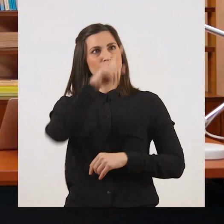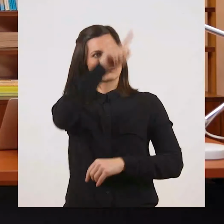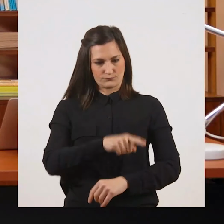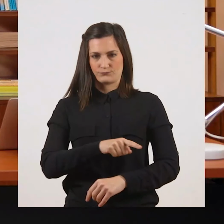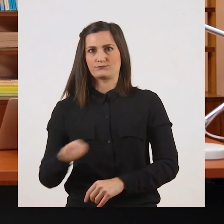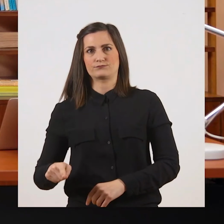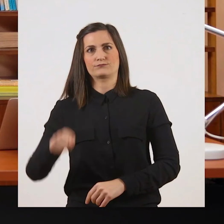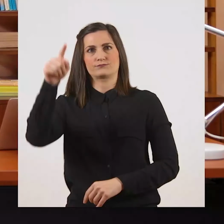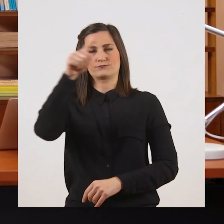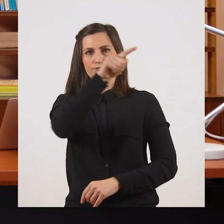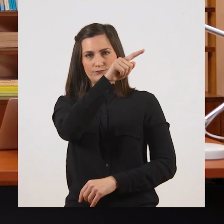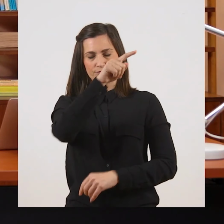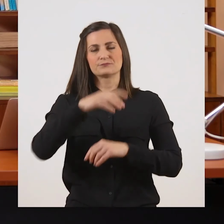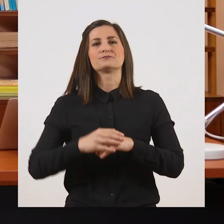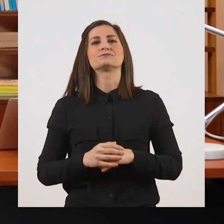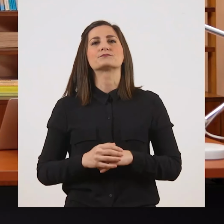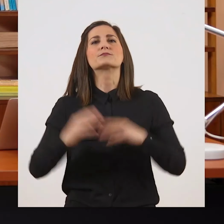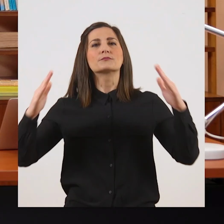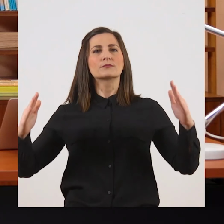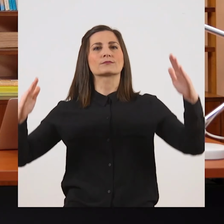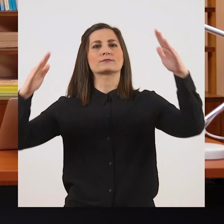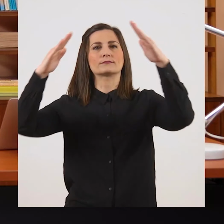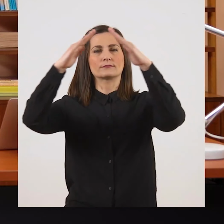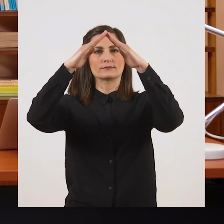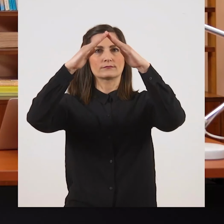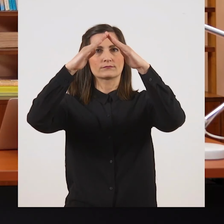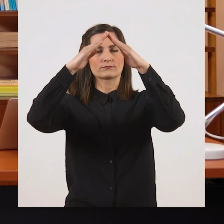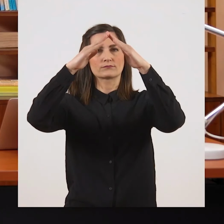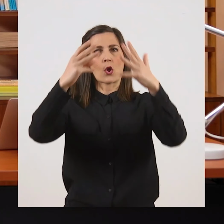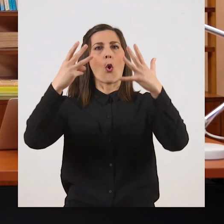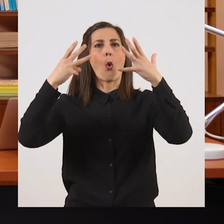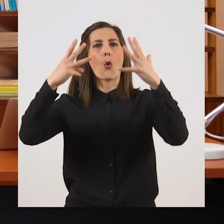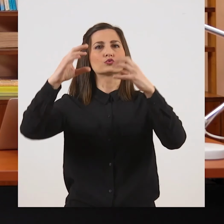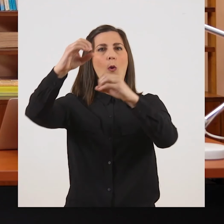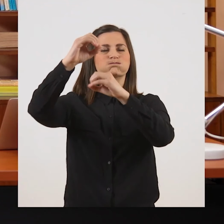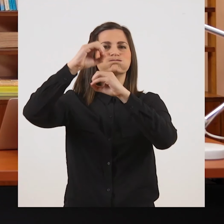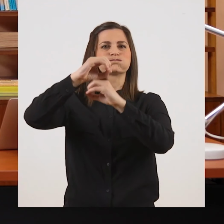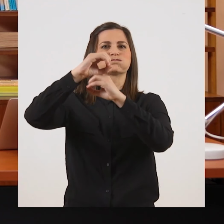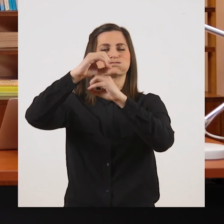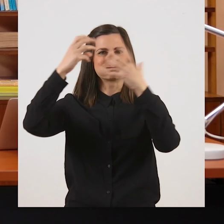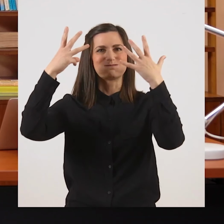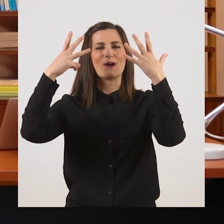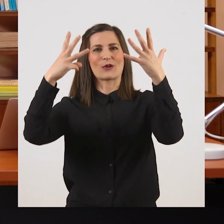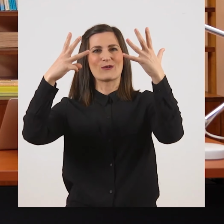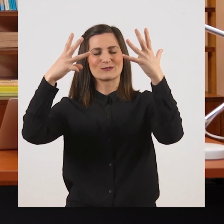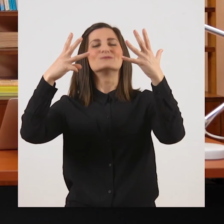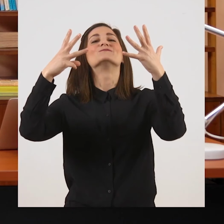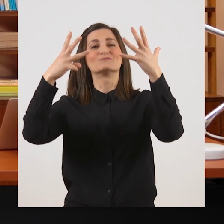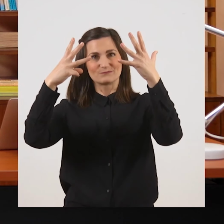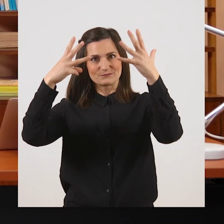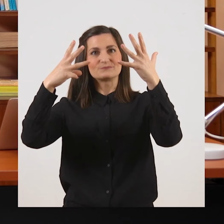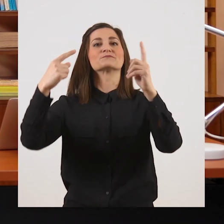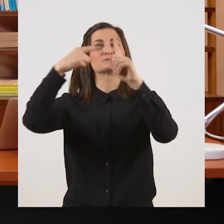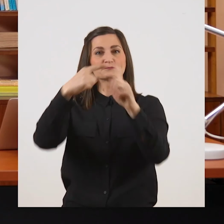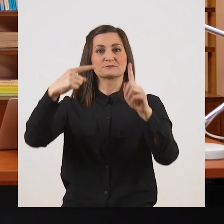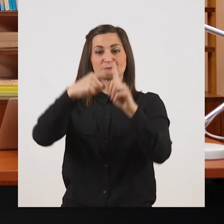ωραία. Κάνω και ένα ορθογώνιο και τη στέγη και ένα ωραίο παχουλό 8. Και εδώ πέρα λοιπόν